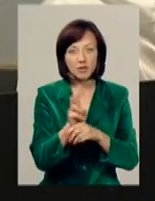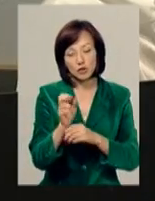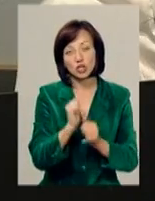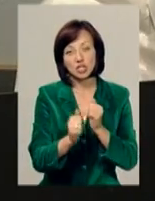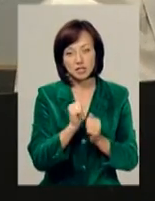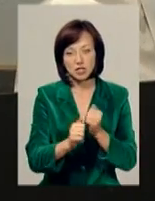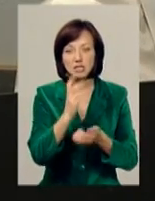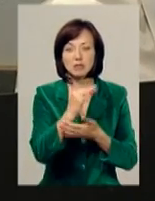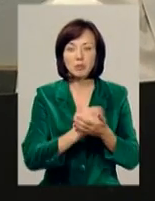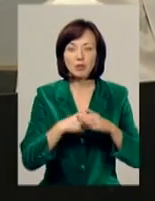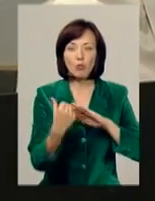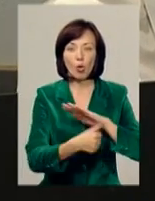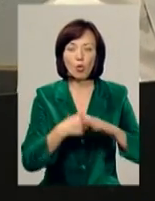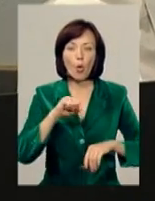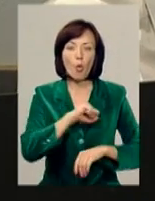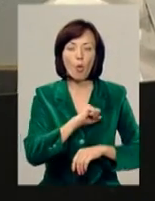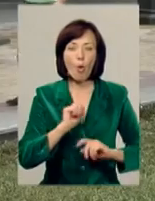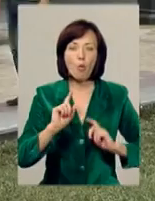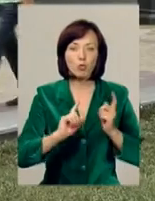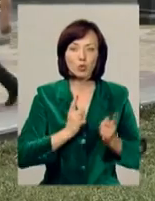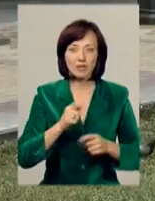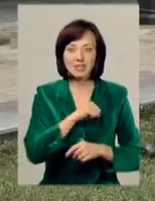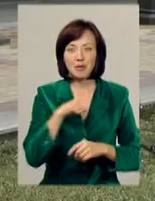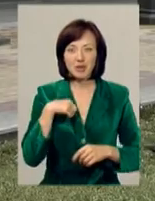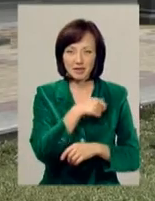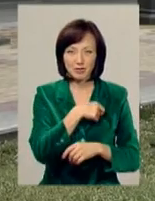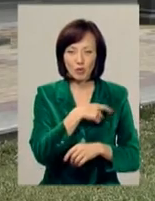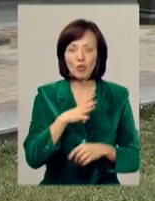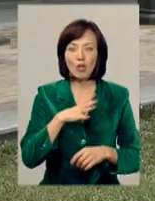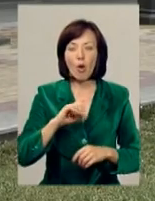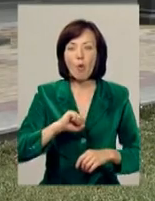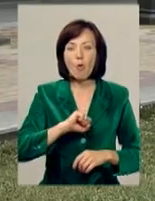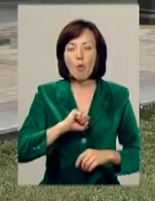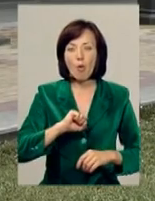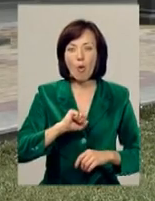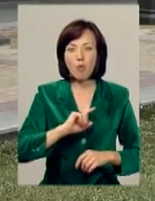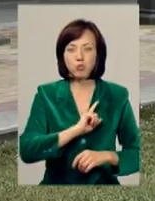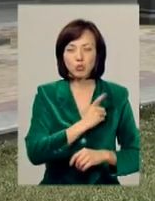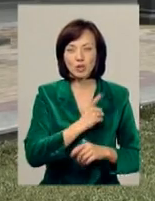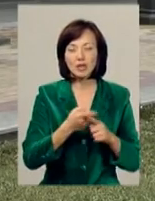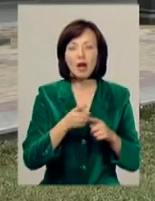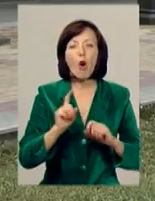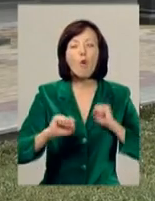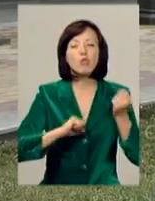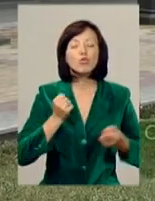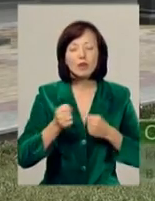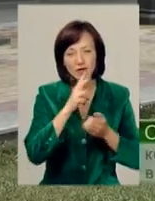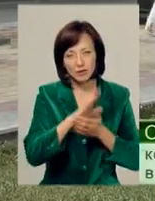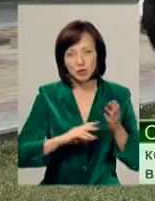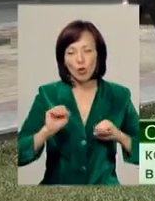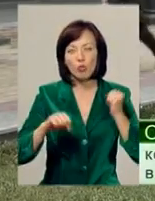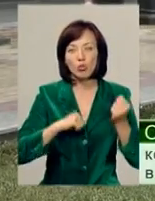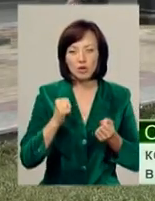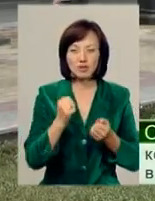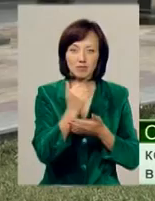частіше список прогульників обурив самих прогульників вони найбільше були обурені тим що ми ставили в один ряд депутатів які ну по критерію